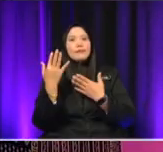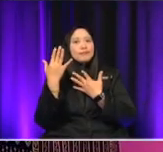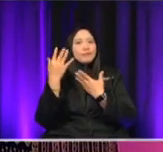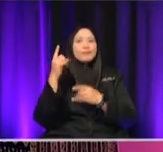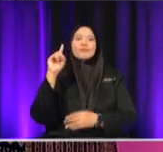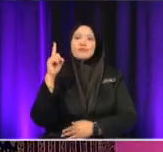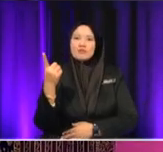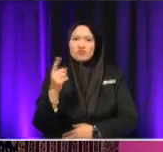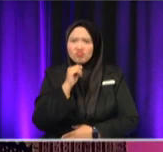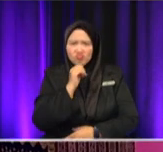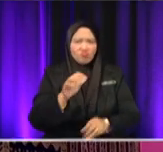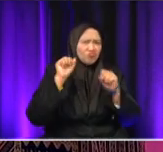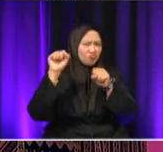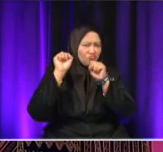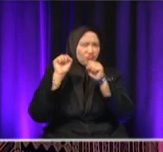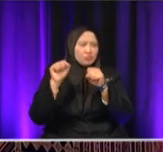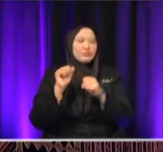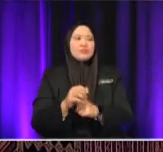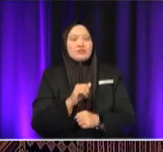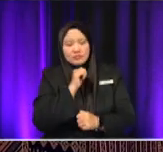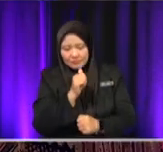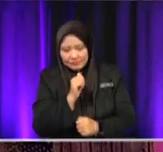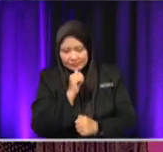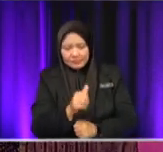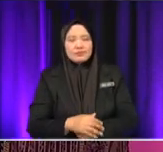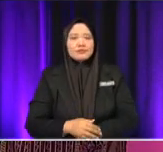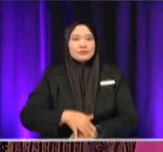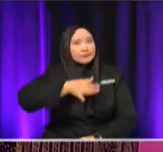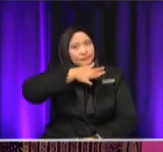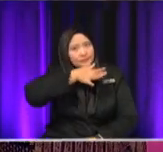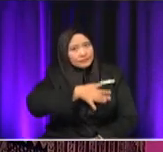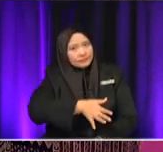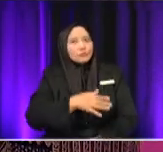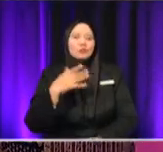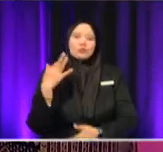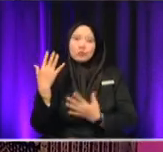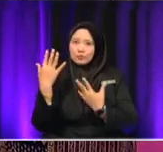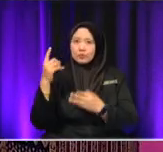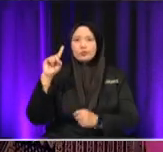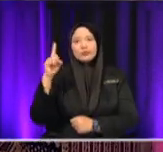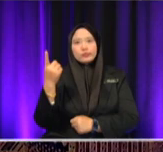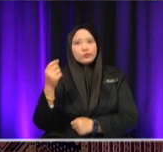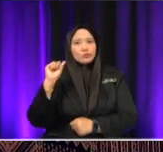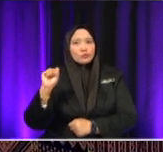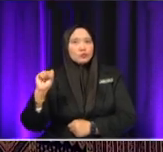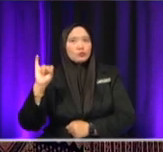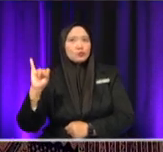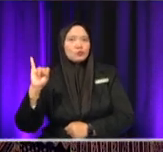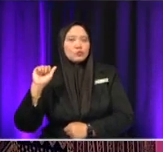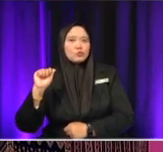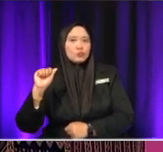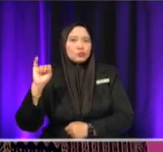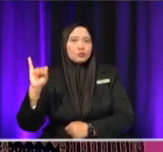satu tugas sains Oke di mana di sini ya panteni juga hasil ciptaan anak murid Ustadzah juga